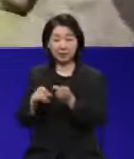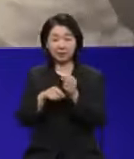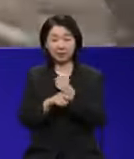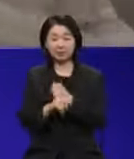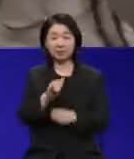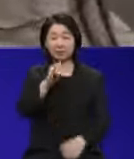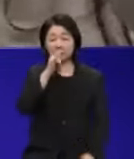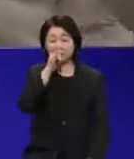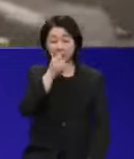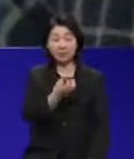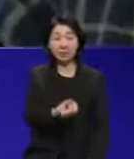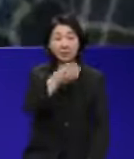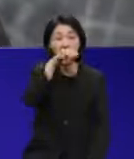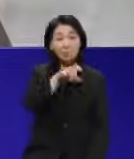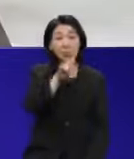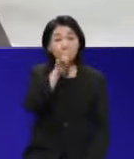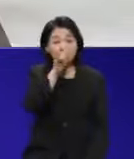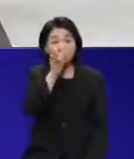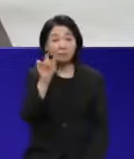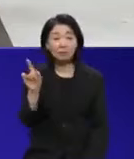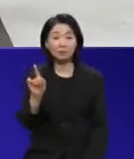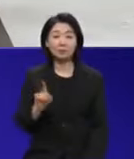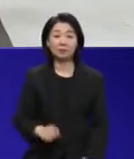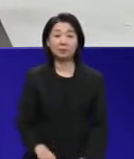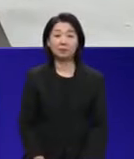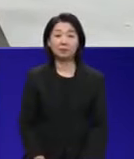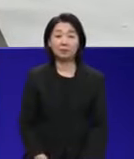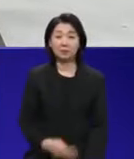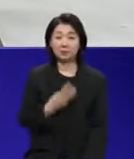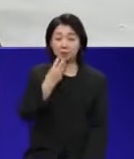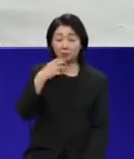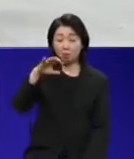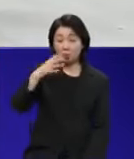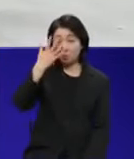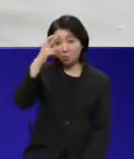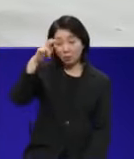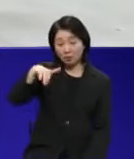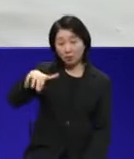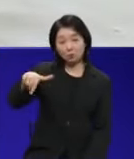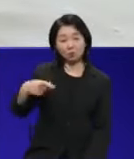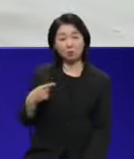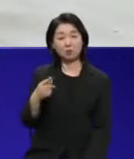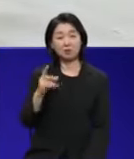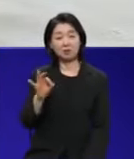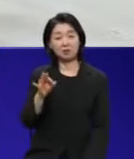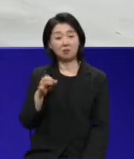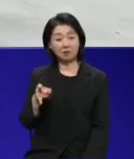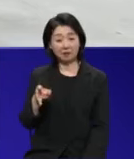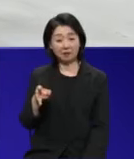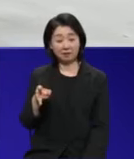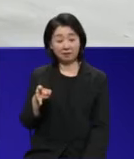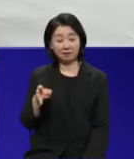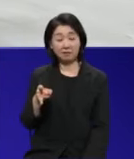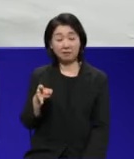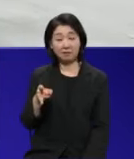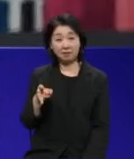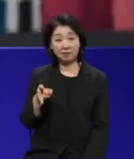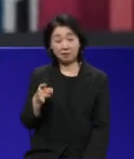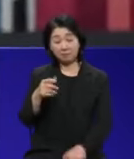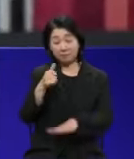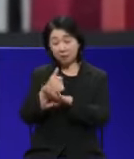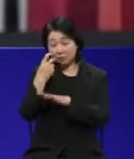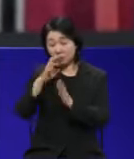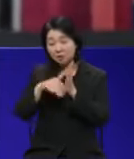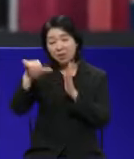있는 승리 지역 이런게 좀 있을 것 같습니다 그 서울에서 용산의 권후 어이 출구조사 때는 이제